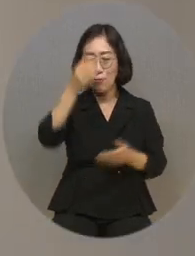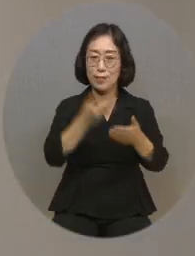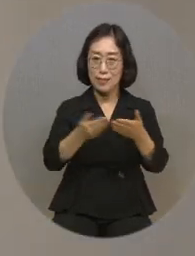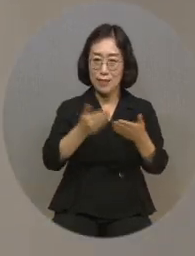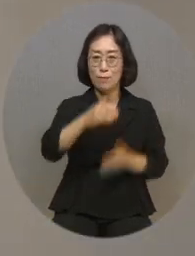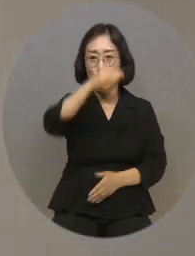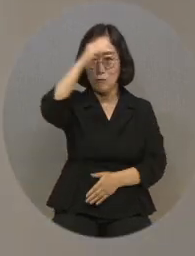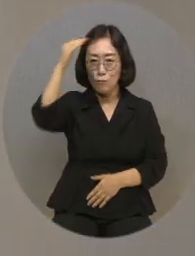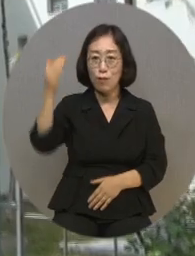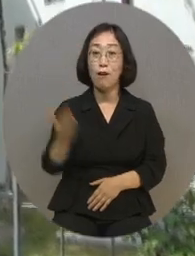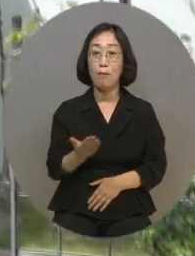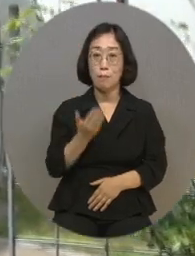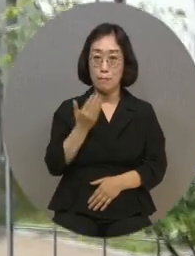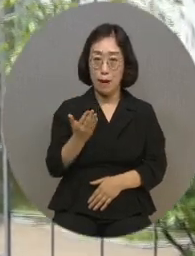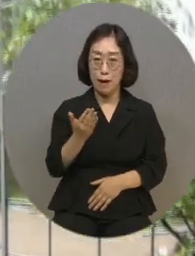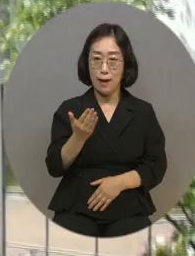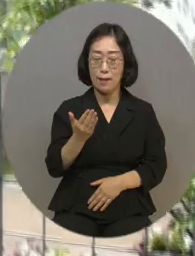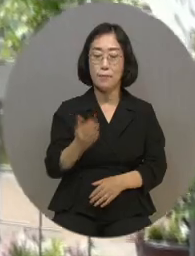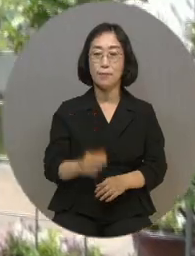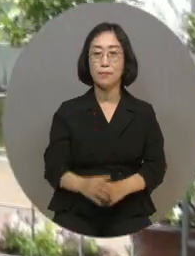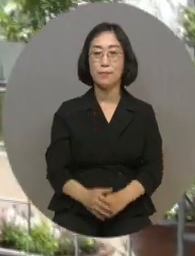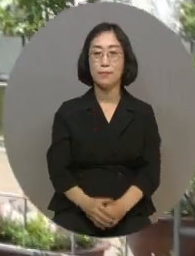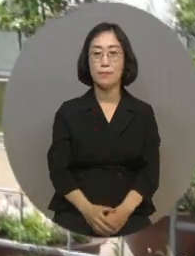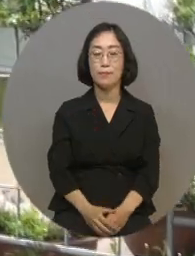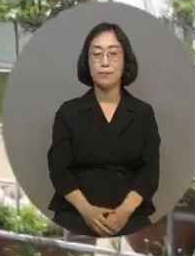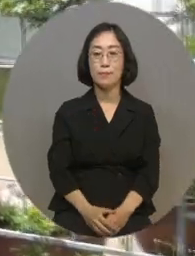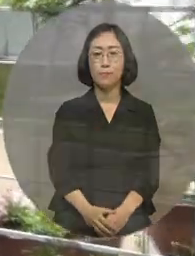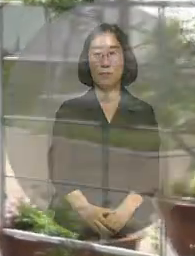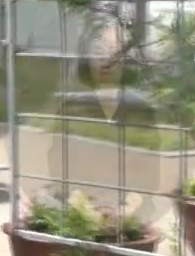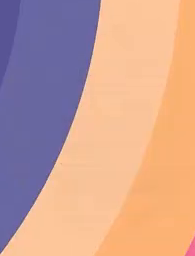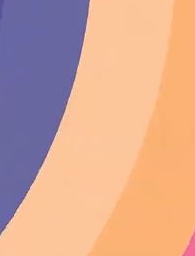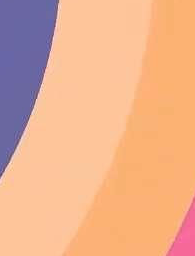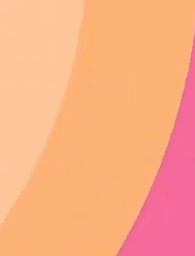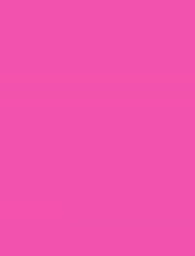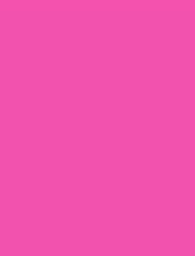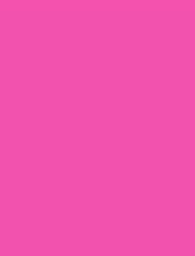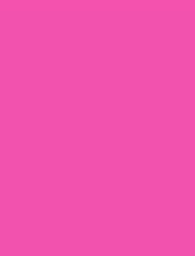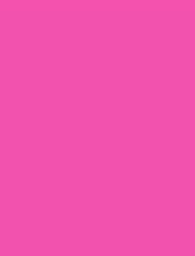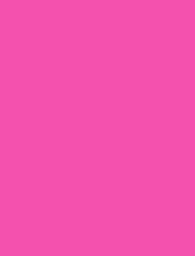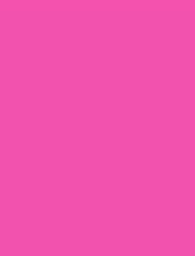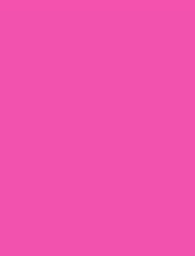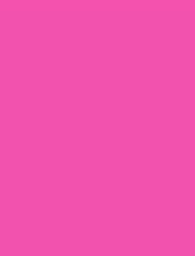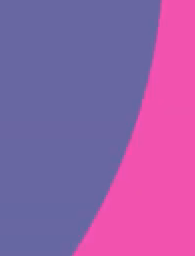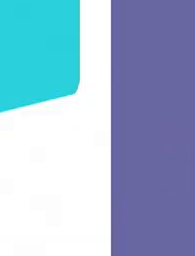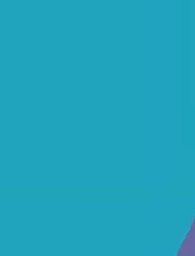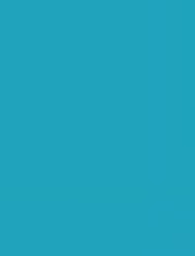만날 수 있게 되었습니다. 복지TV 경기방송 정우선입니다.